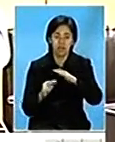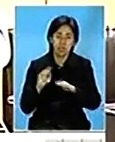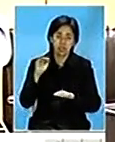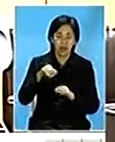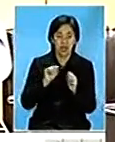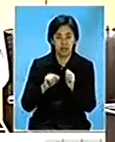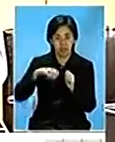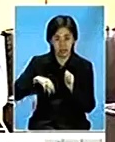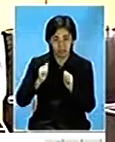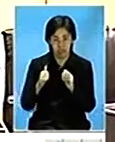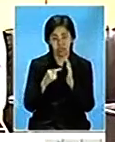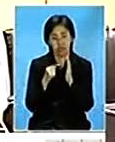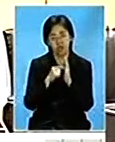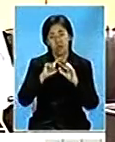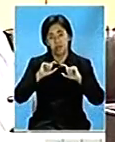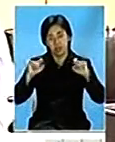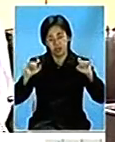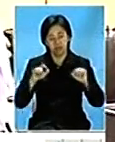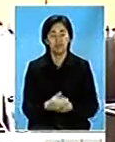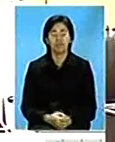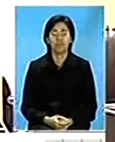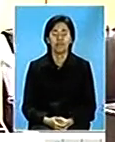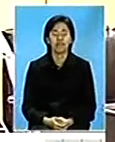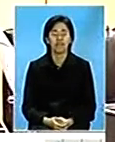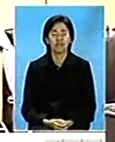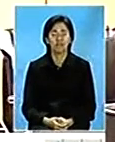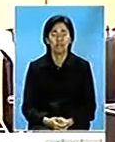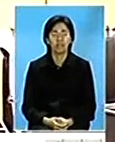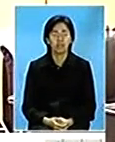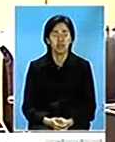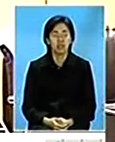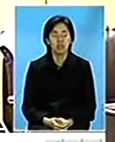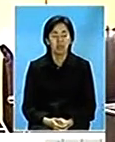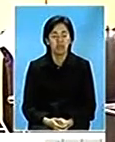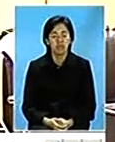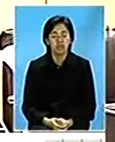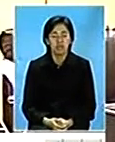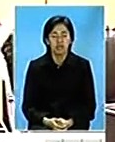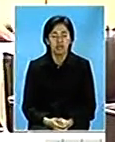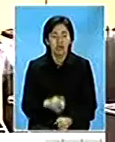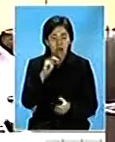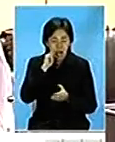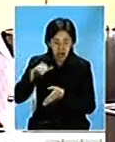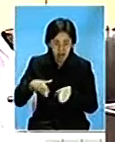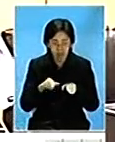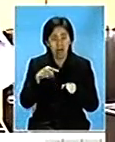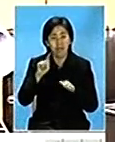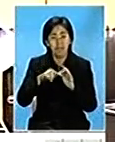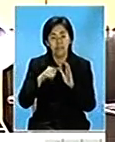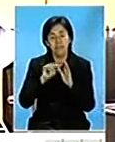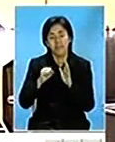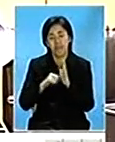จังหวัดเพชรบูรณ์เป็นอยู่ในแม่น้ำป่าสักเหมือนกันนะครับ